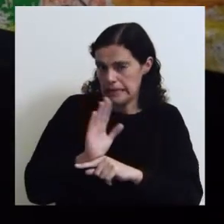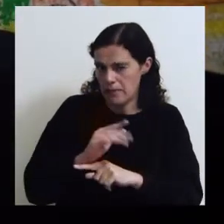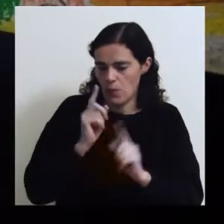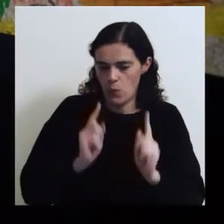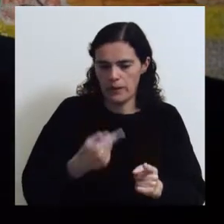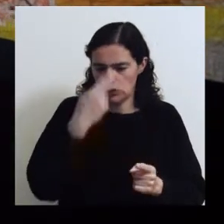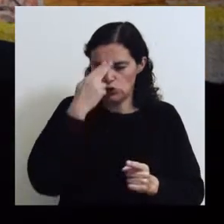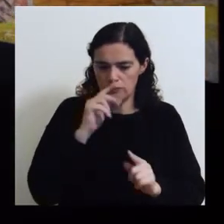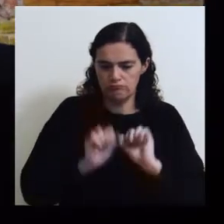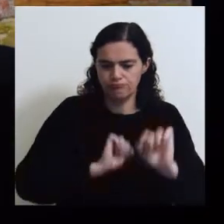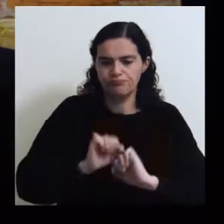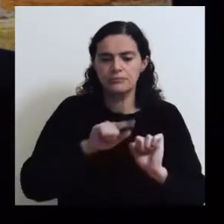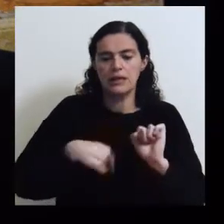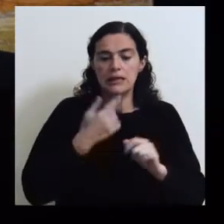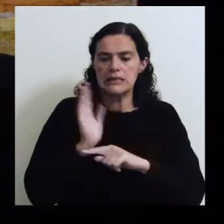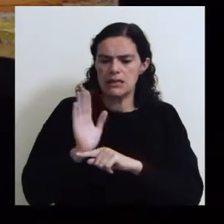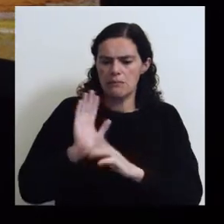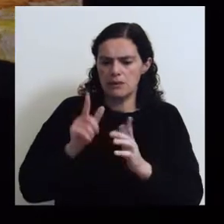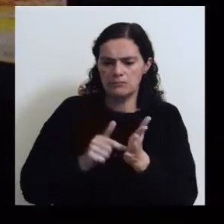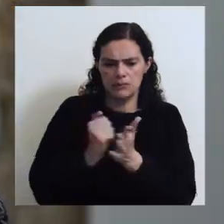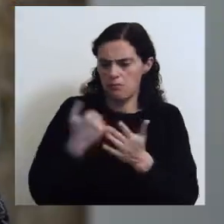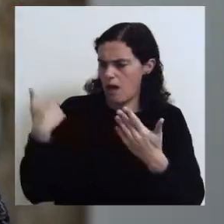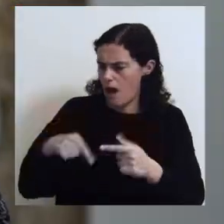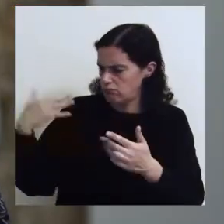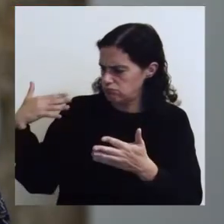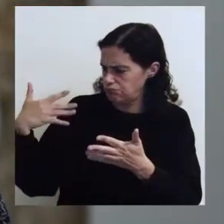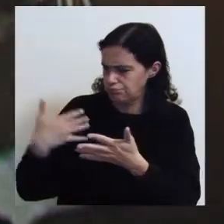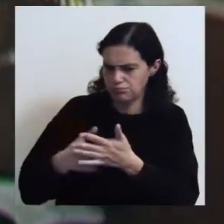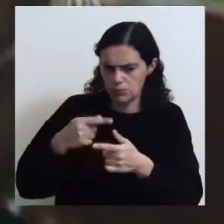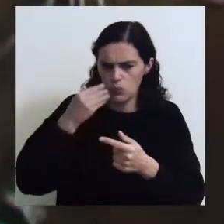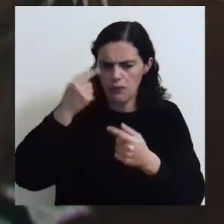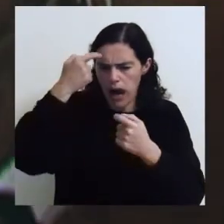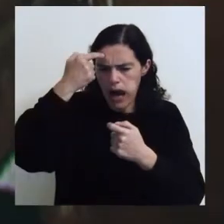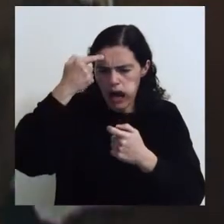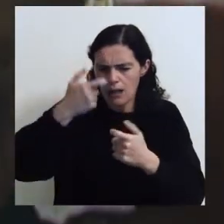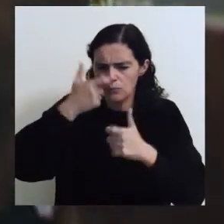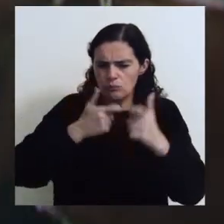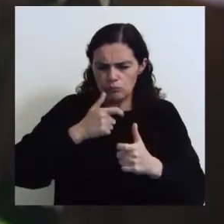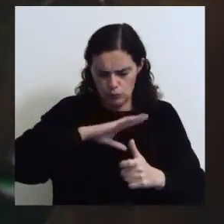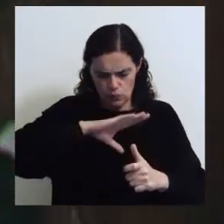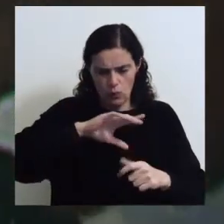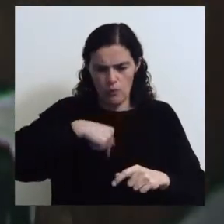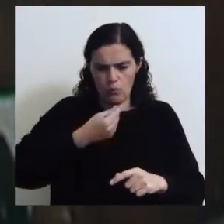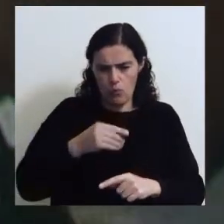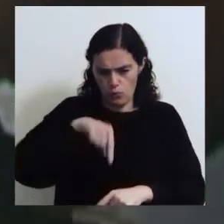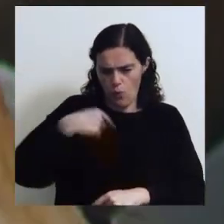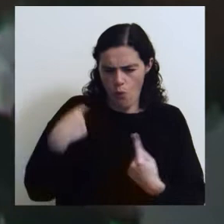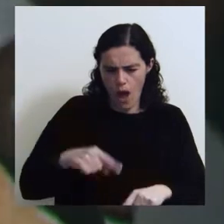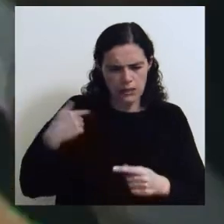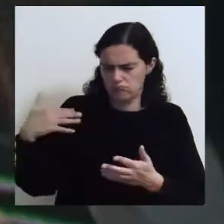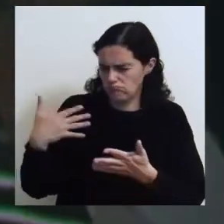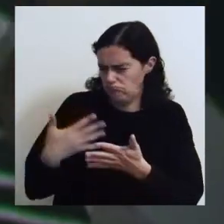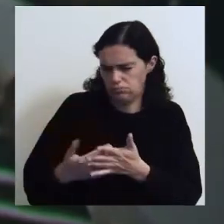du cinéma. Le cinéma a toujours existé dans l'esprit des humains, dans la conscience des hommes sur Terre.